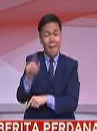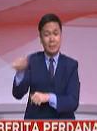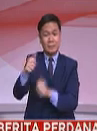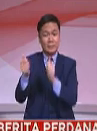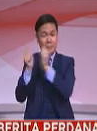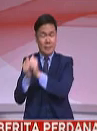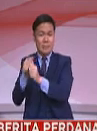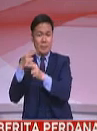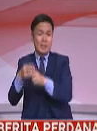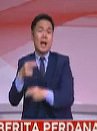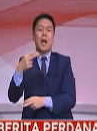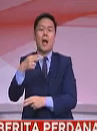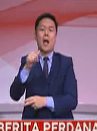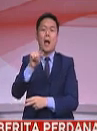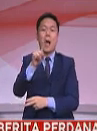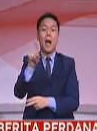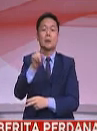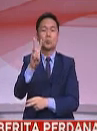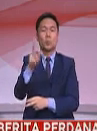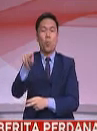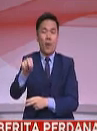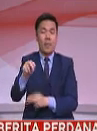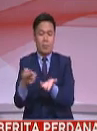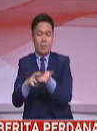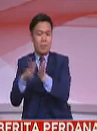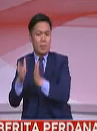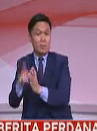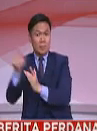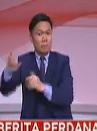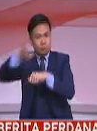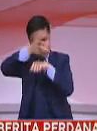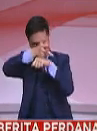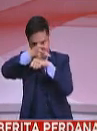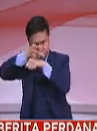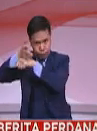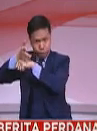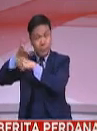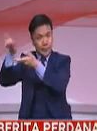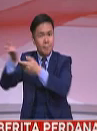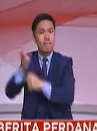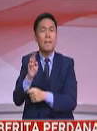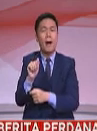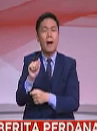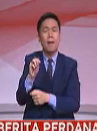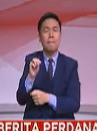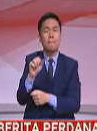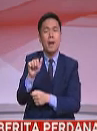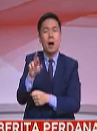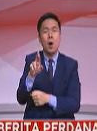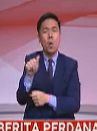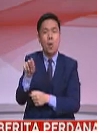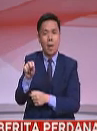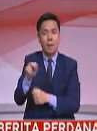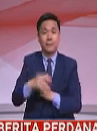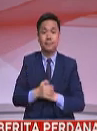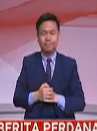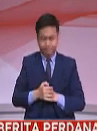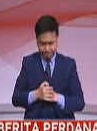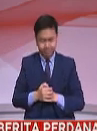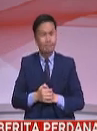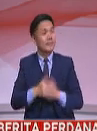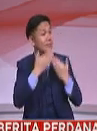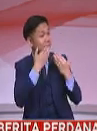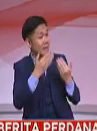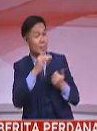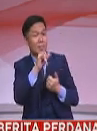Muhammad hazwan Azman bagi mendapatkan gambaran penuh haluan Hai by tim